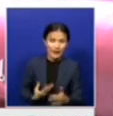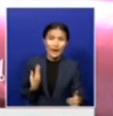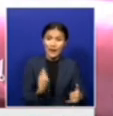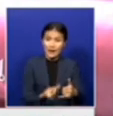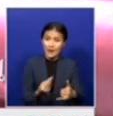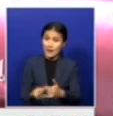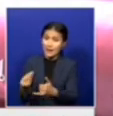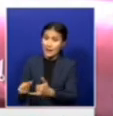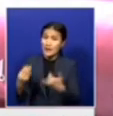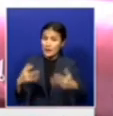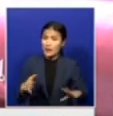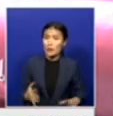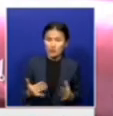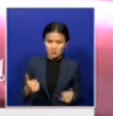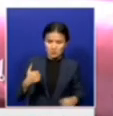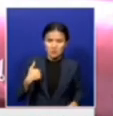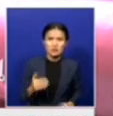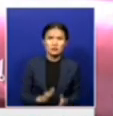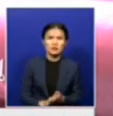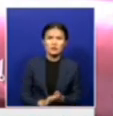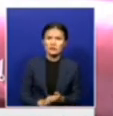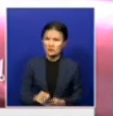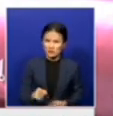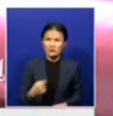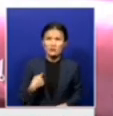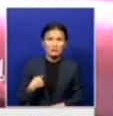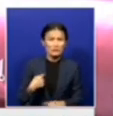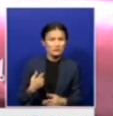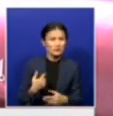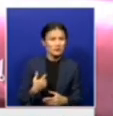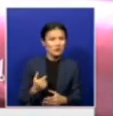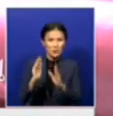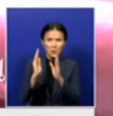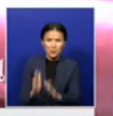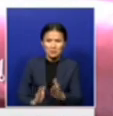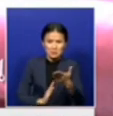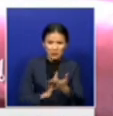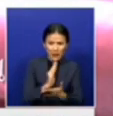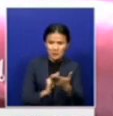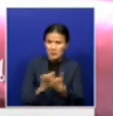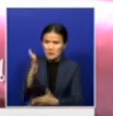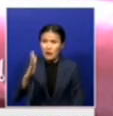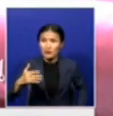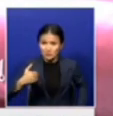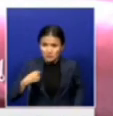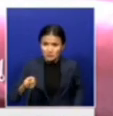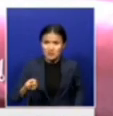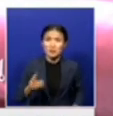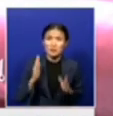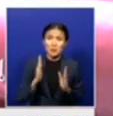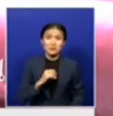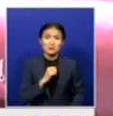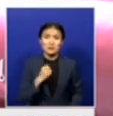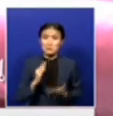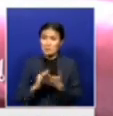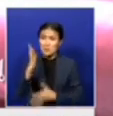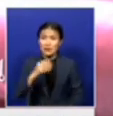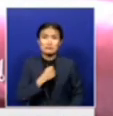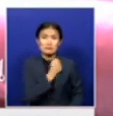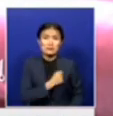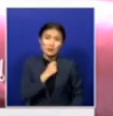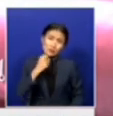คนนะครับหลายๆครอบครัวก็ไม่ได้รับเงินเยียวยานะครับนำไปสู่ปัญหาการฆ่าตัวตายแล้วในส่วนที่มันยาก